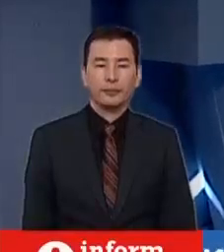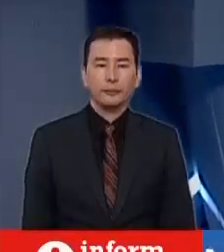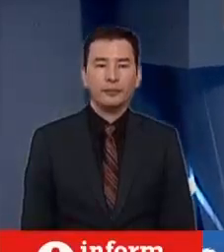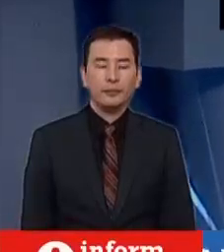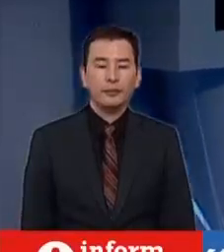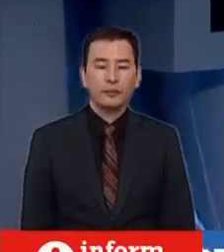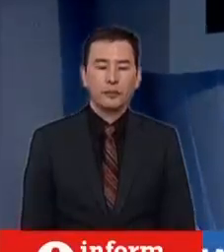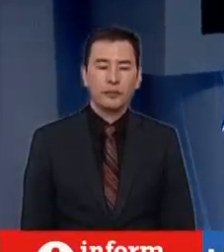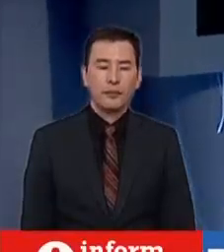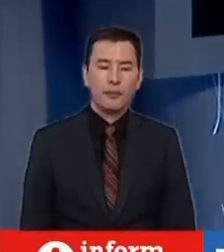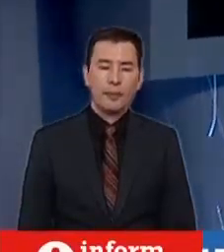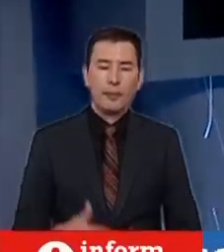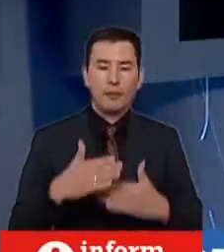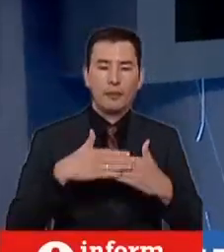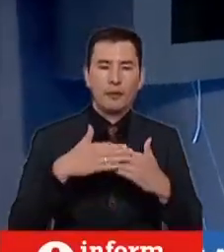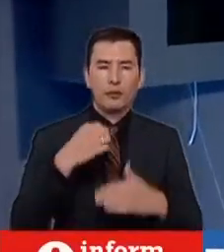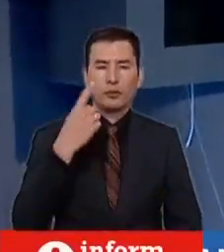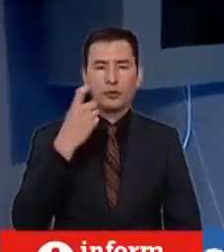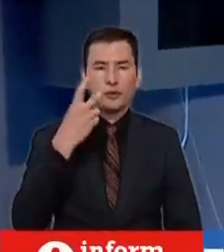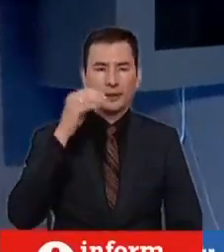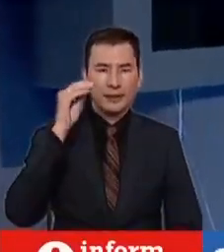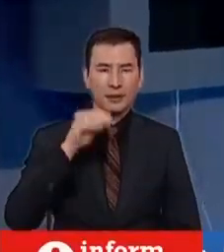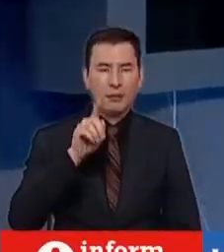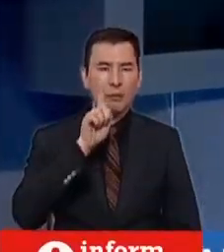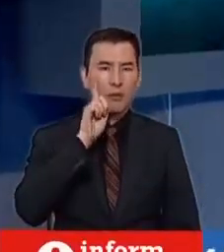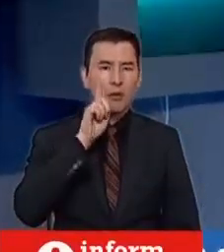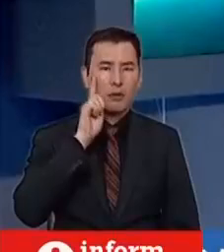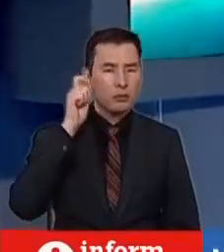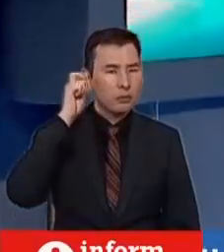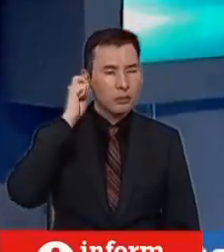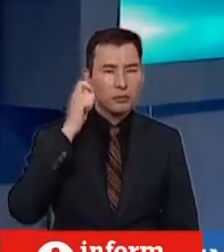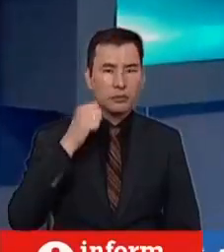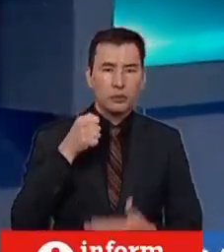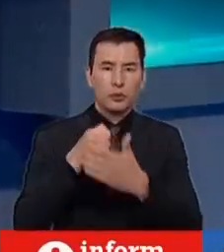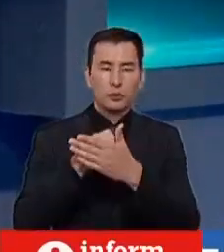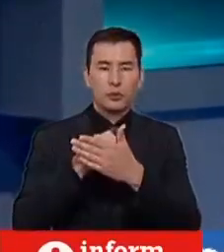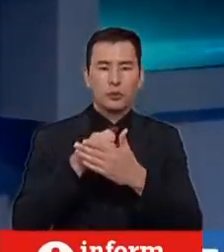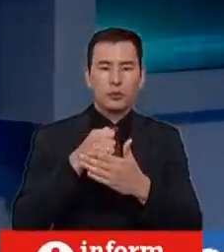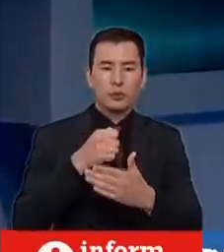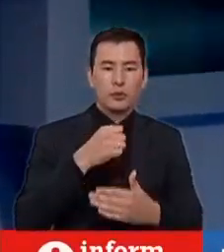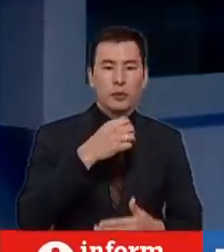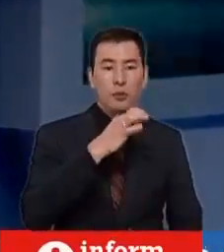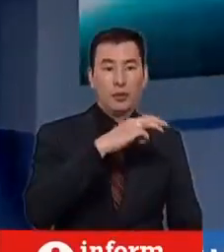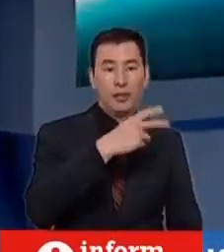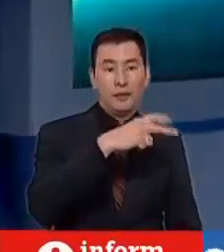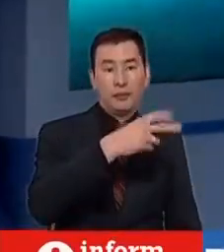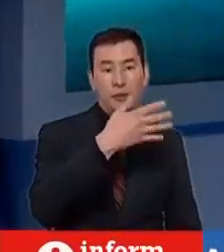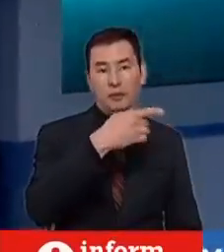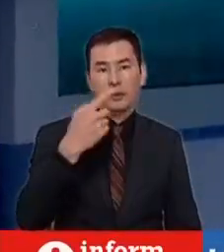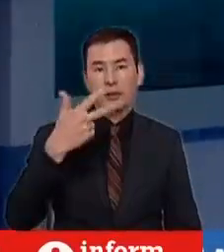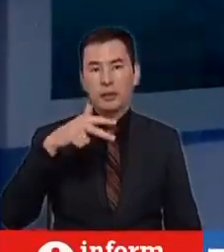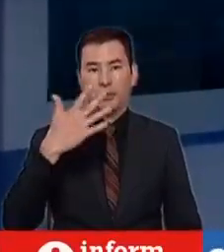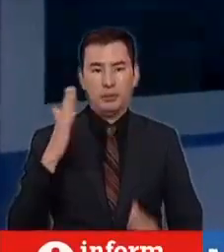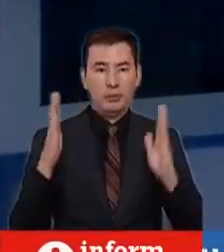Тем временем почти 120 тысяч молодых казахстанцев возрастной категории от 25 до 35 лет